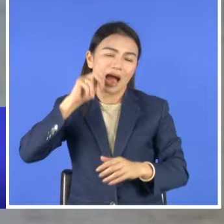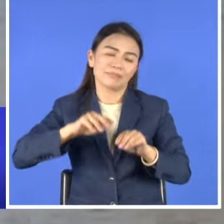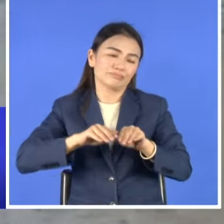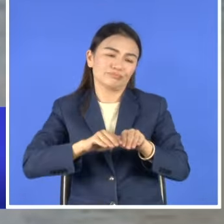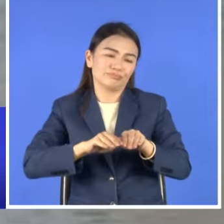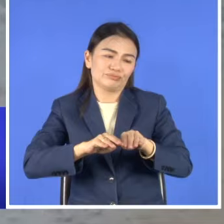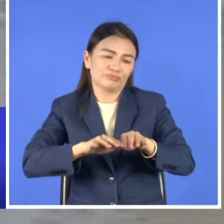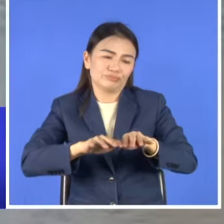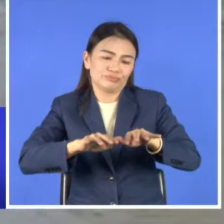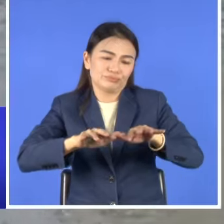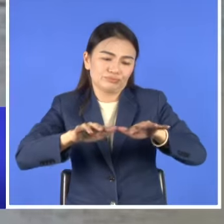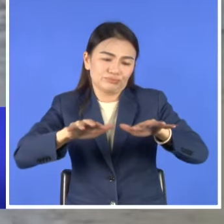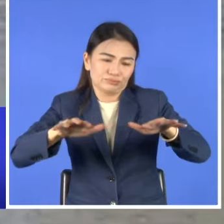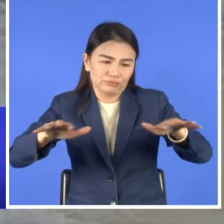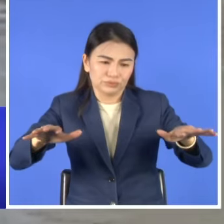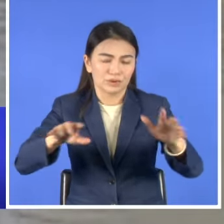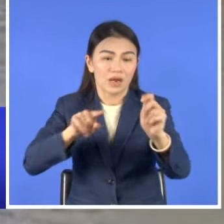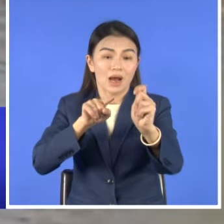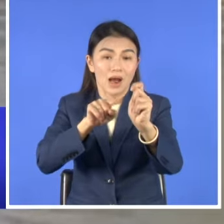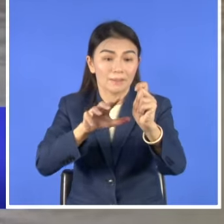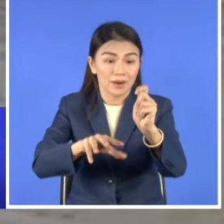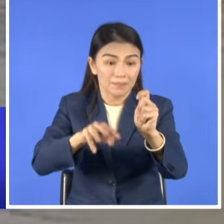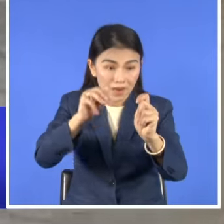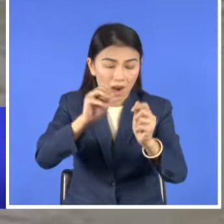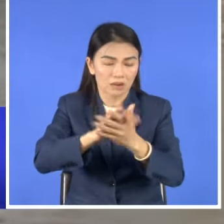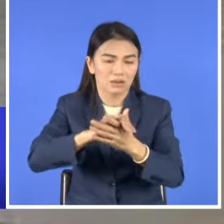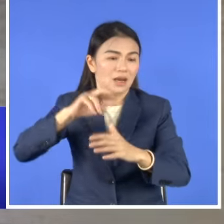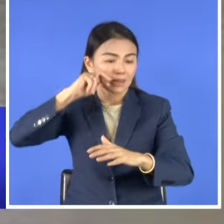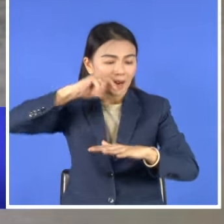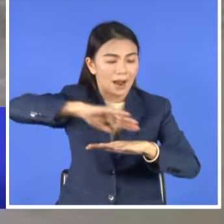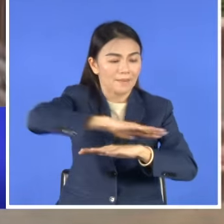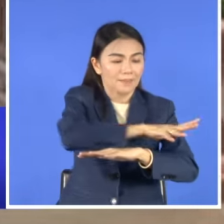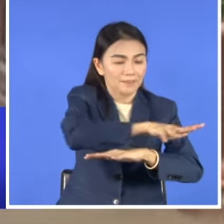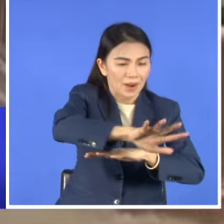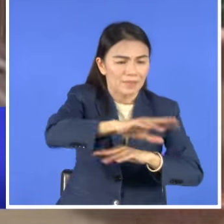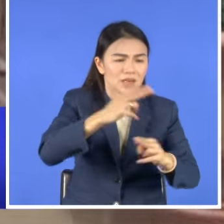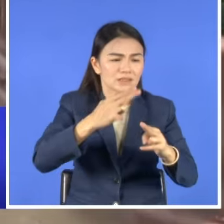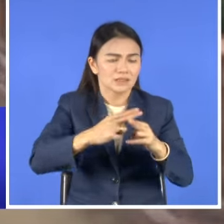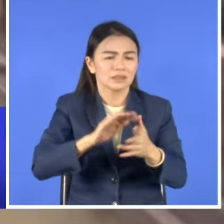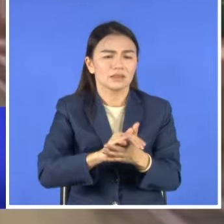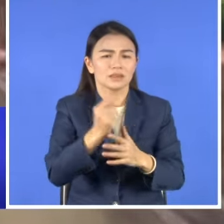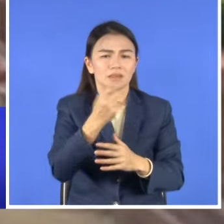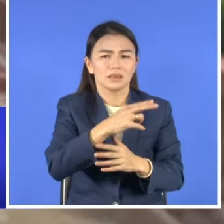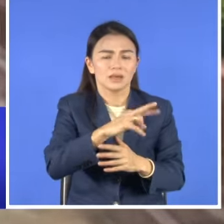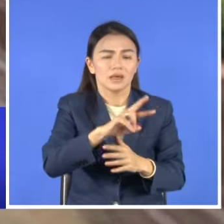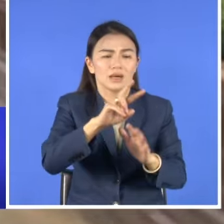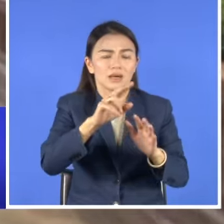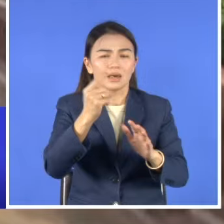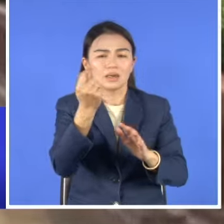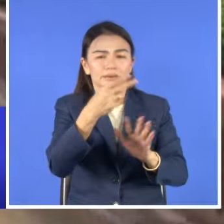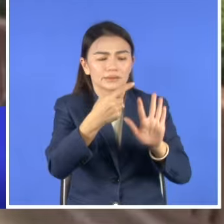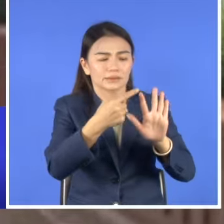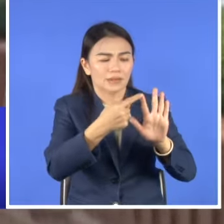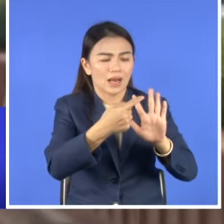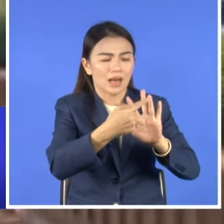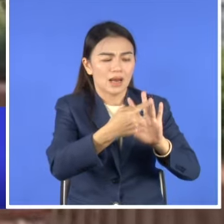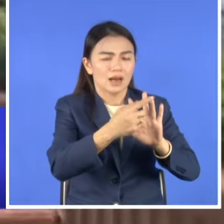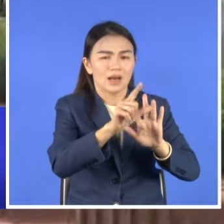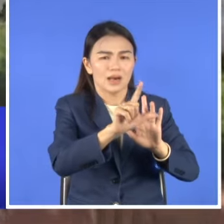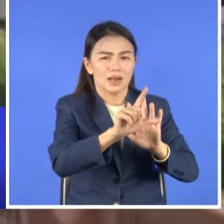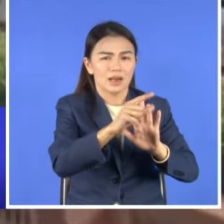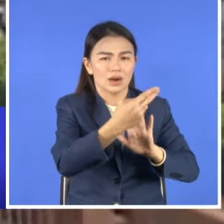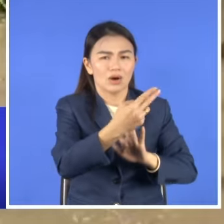เข้าสู่อยู่เขตของอำเภอเมืองอ่าเข้าทางแก้มลิงอ่าทุ่งทะเลหลวงนี่นะครับมันก็ระบายแบบนี้ต้องใช้เวลานะนี่สุโขทัย